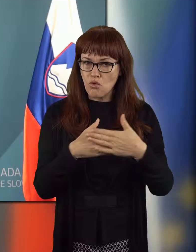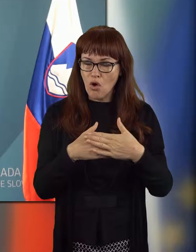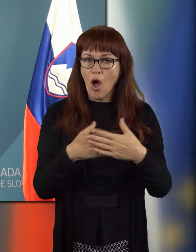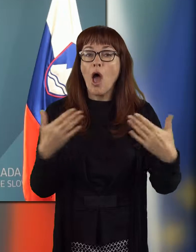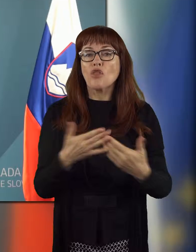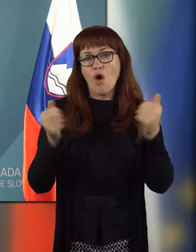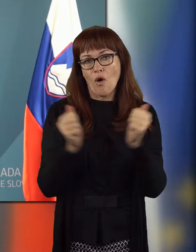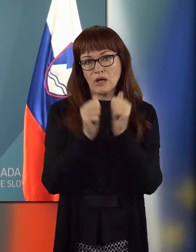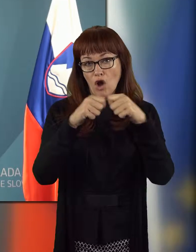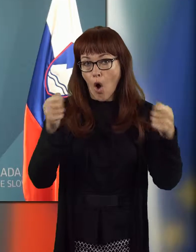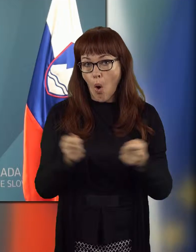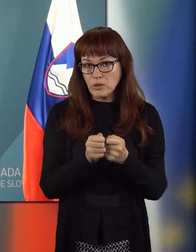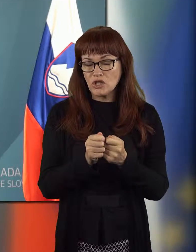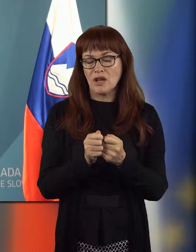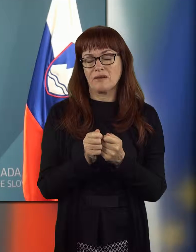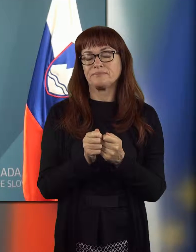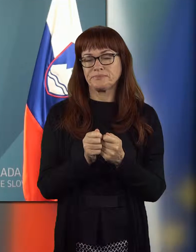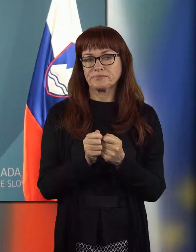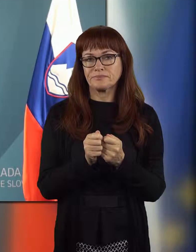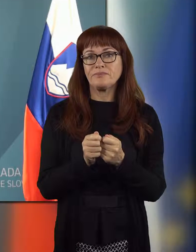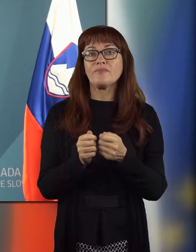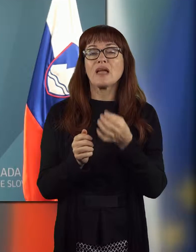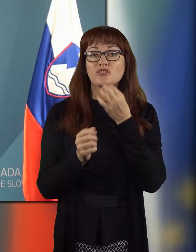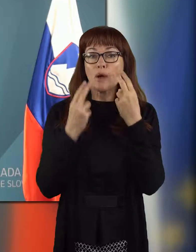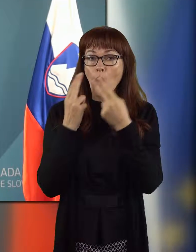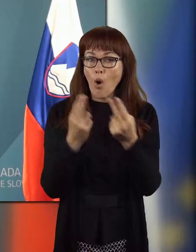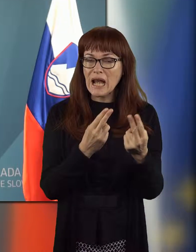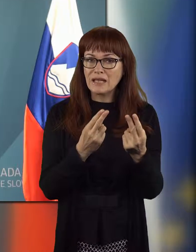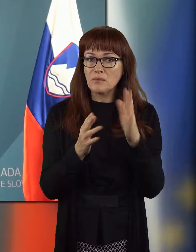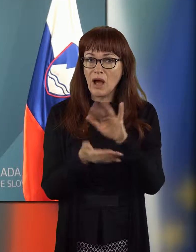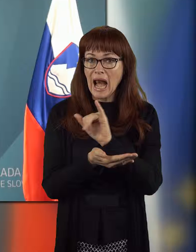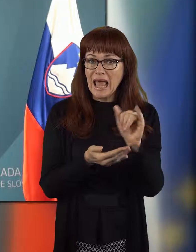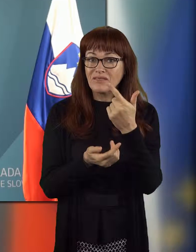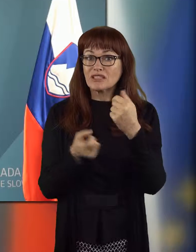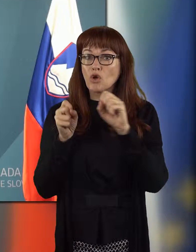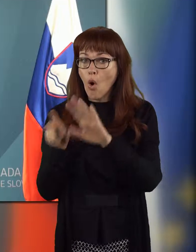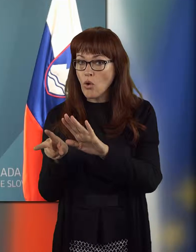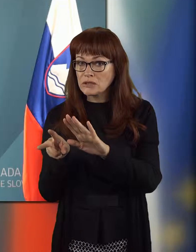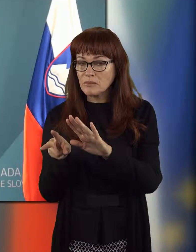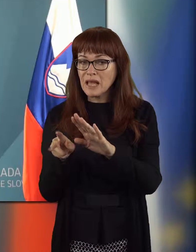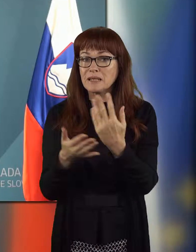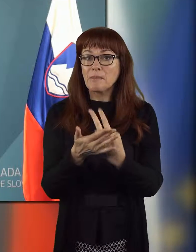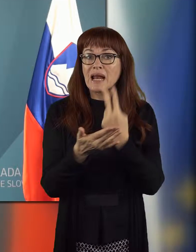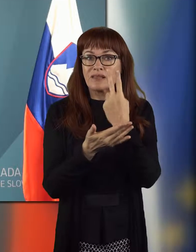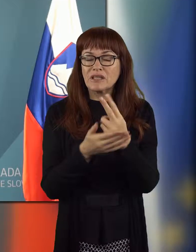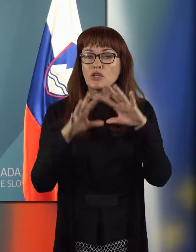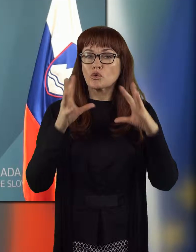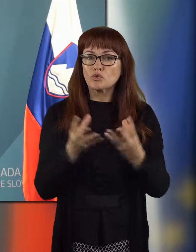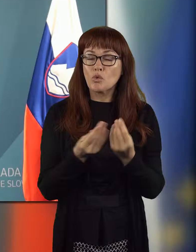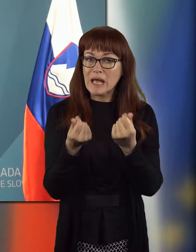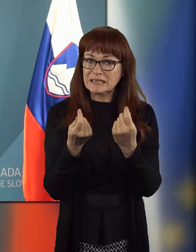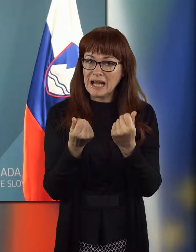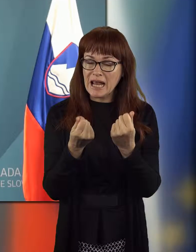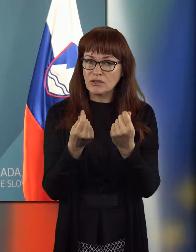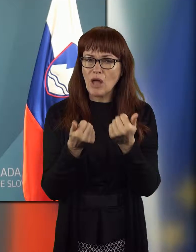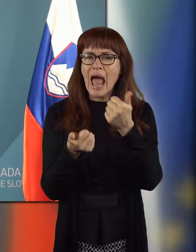tudi novomeška občina, torej občina Novo mesto. Če pogledamo po letih, 2018 je predvidenih